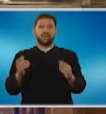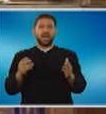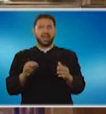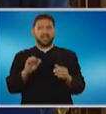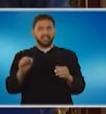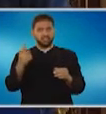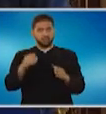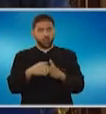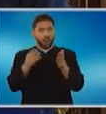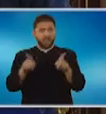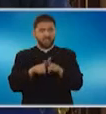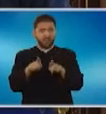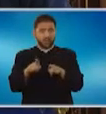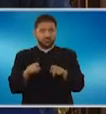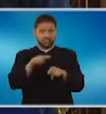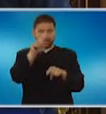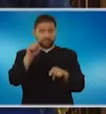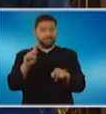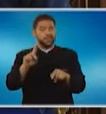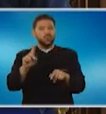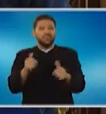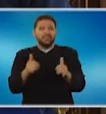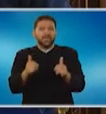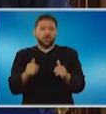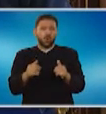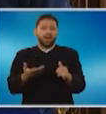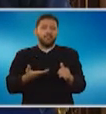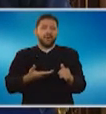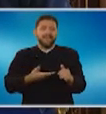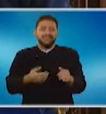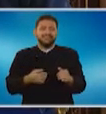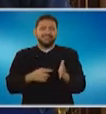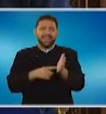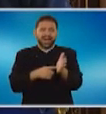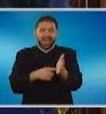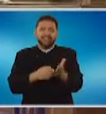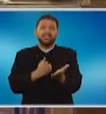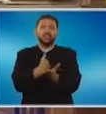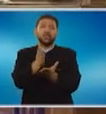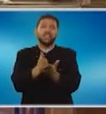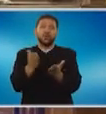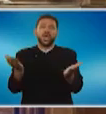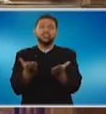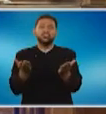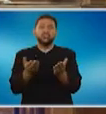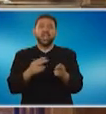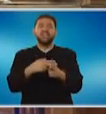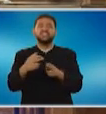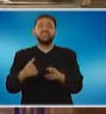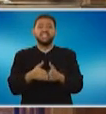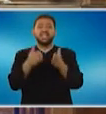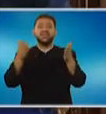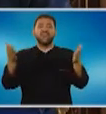Scripturi. Nu întâmplător, părinții recomandă totdeauna citirea Scripturii,